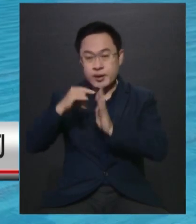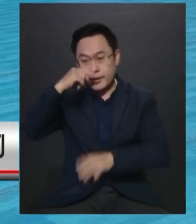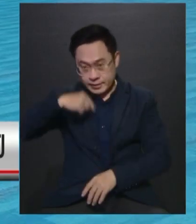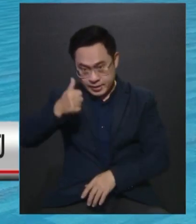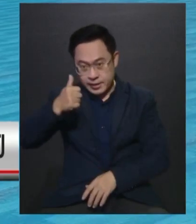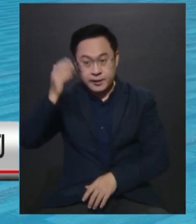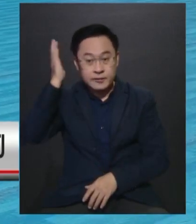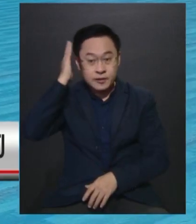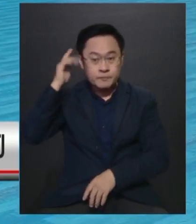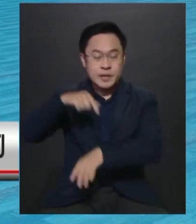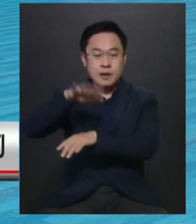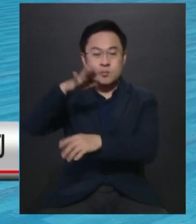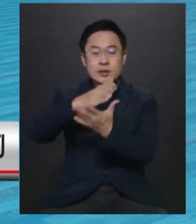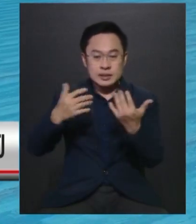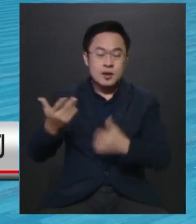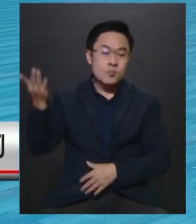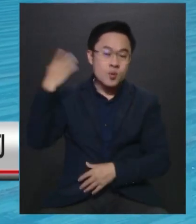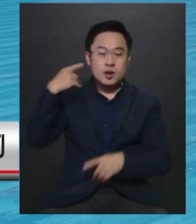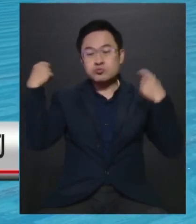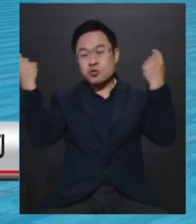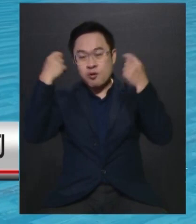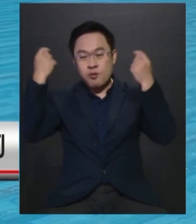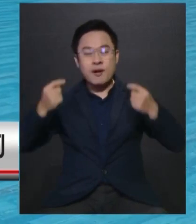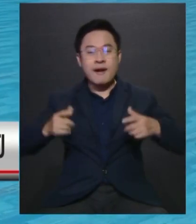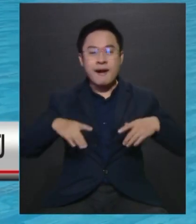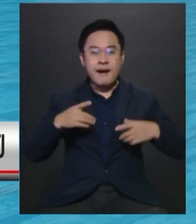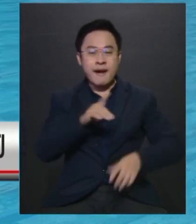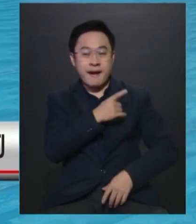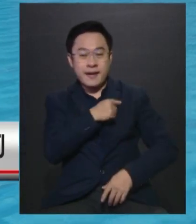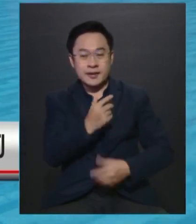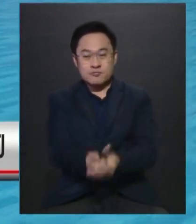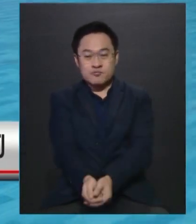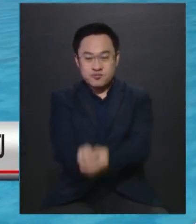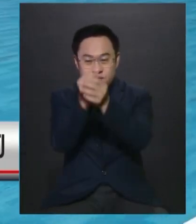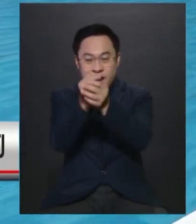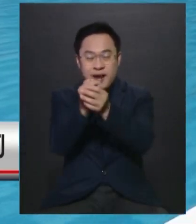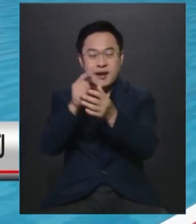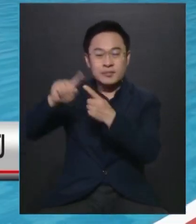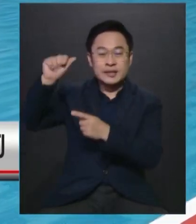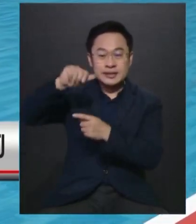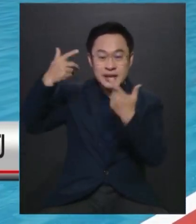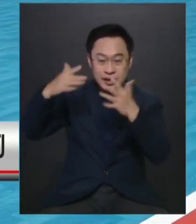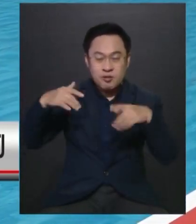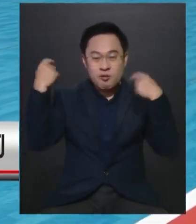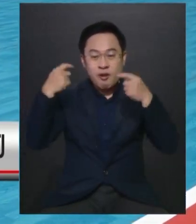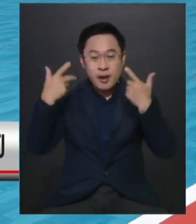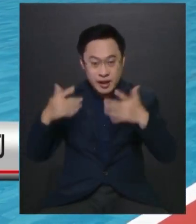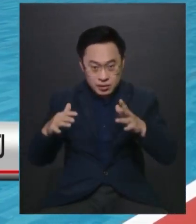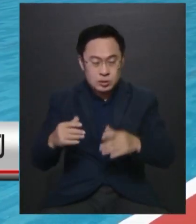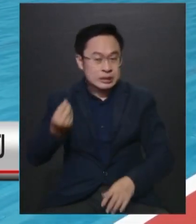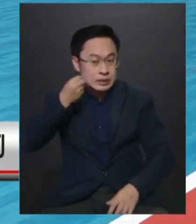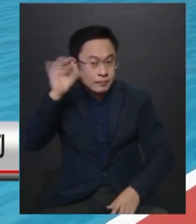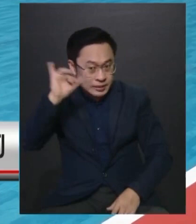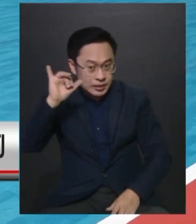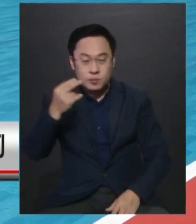แฟนกีฬาที่เพิ่งจะไปฉลองแชมป์เอเชียกับวอลเลย์บอลมาที่โคราชเนี่ยใครยังอยู่โคราชหรือว่าคนโคราชเองเนี่ยไปเชียร์นักฟุตซอลหญิงกัน